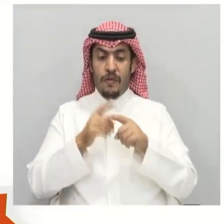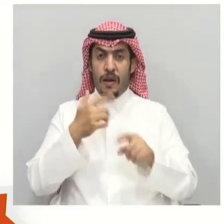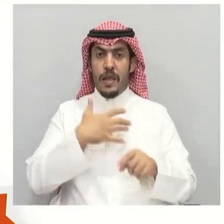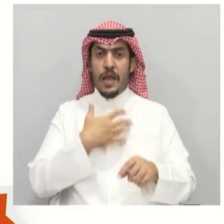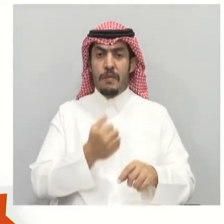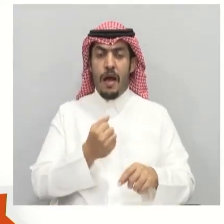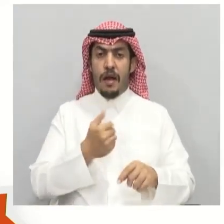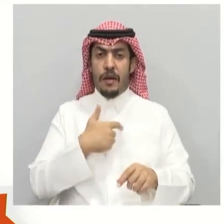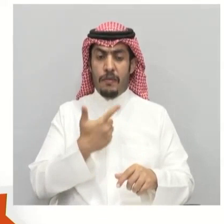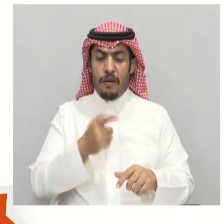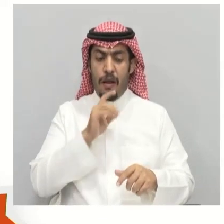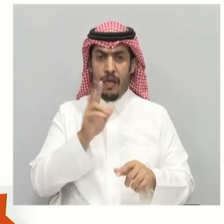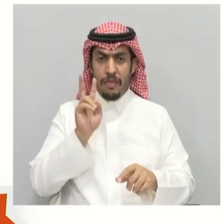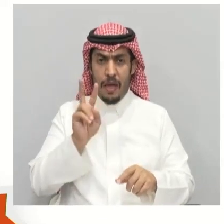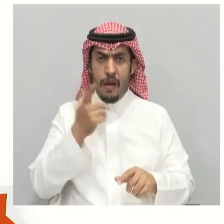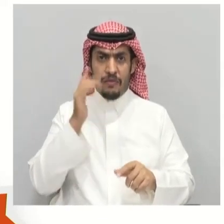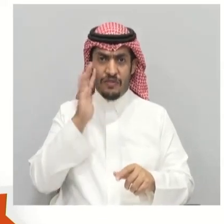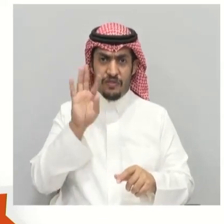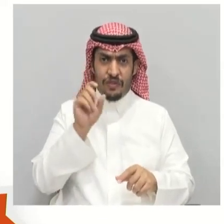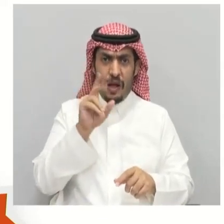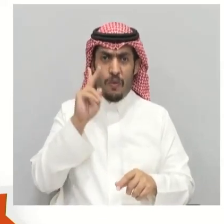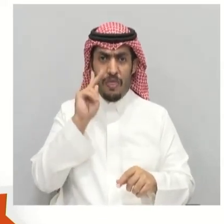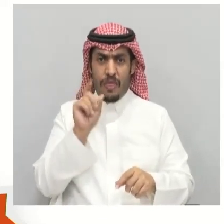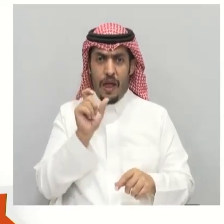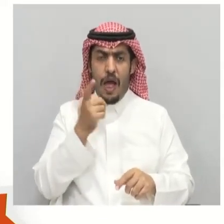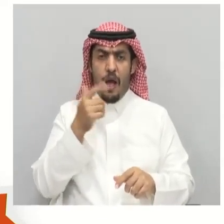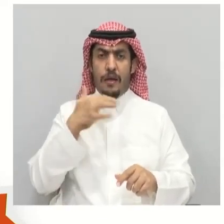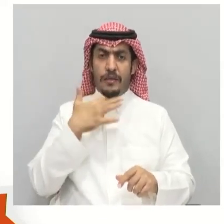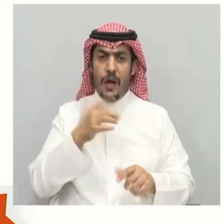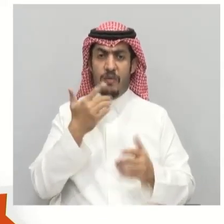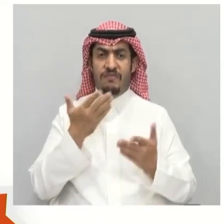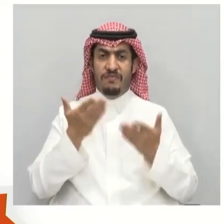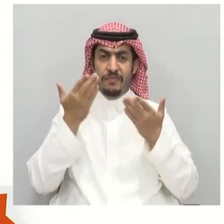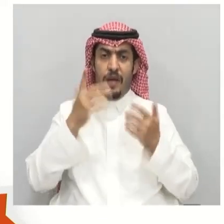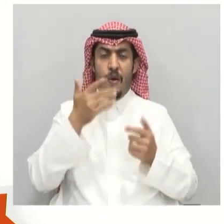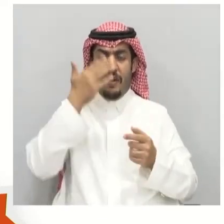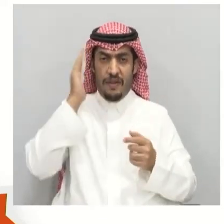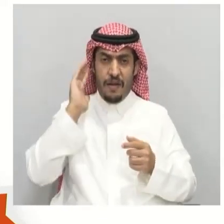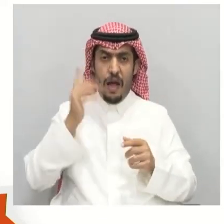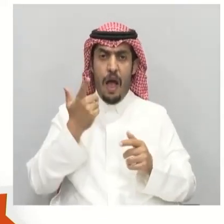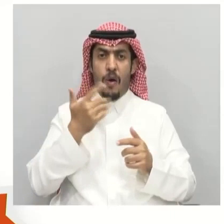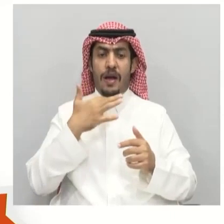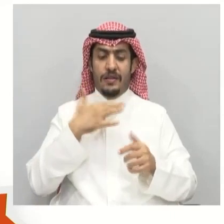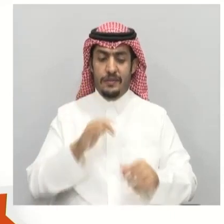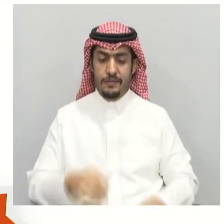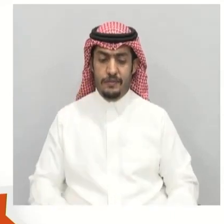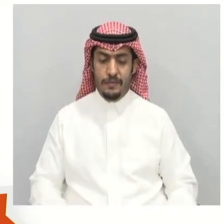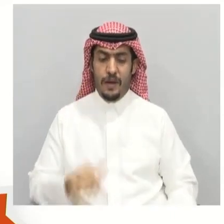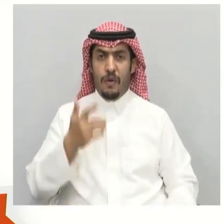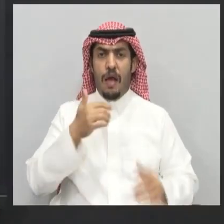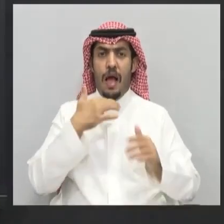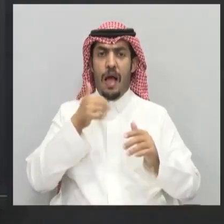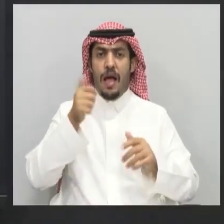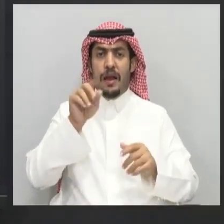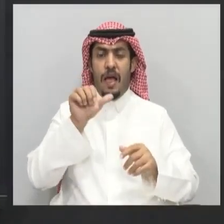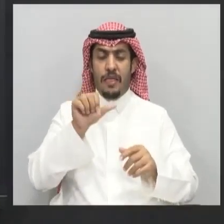الايمان سواء كان تكذيبا او شكا او ظنا او اباء واستكبار او نفاق او اعراب وتعلمون ان